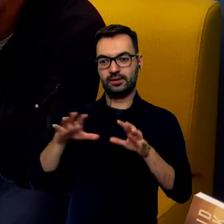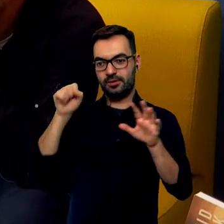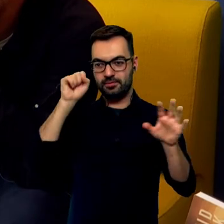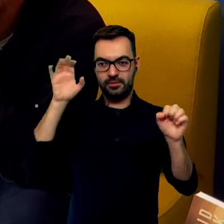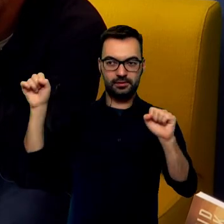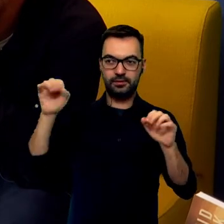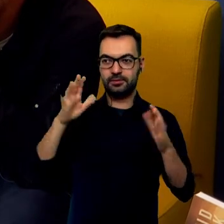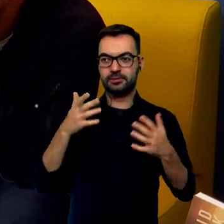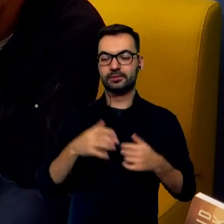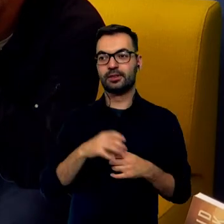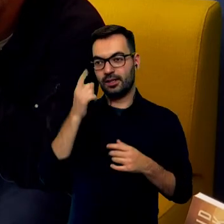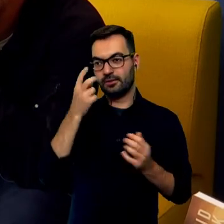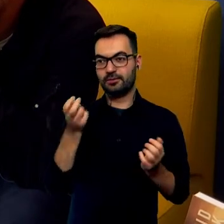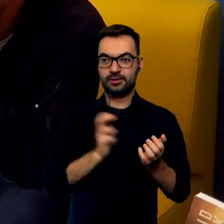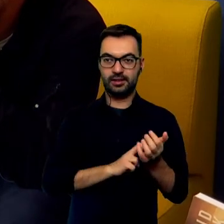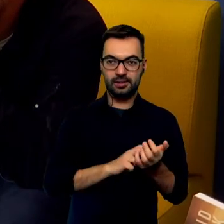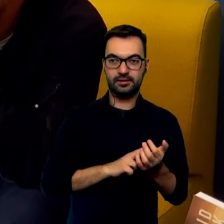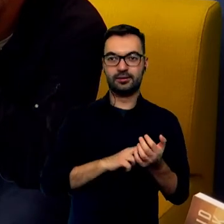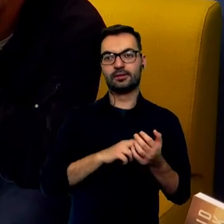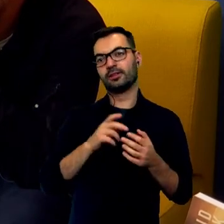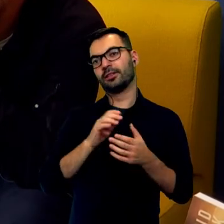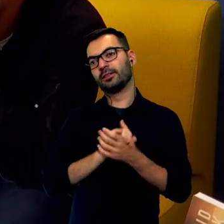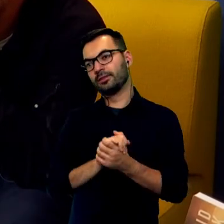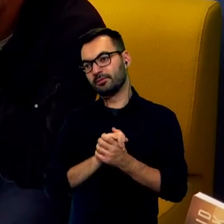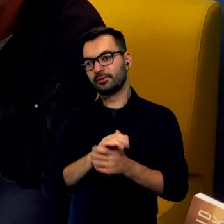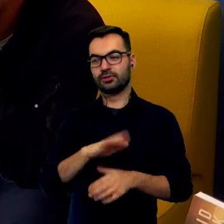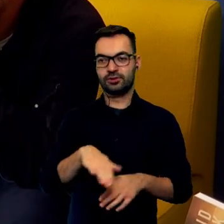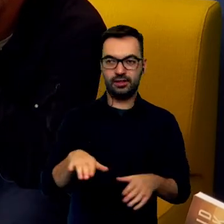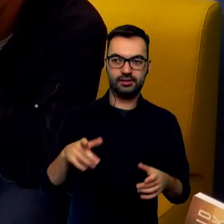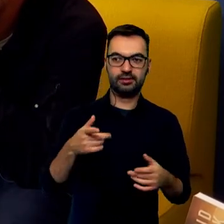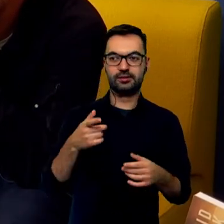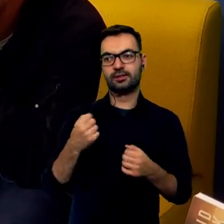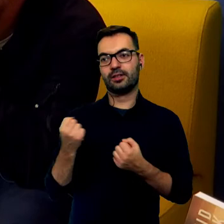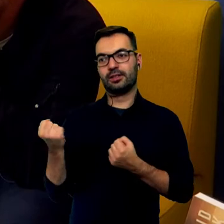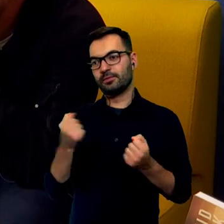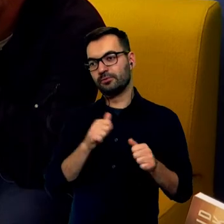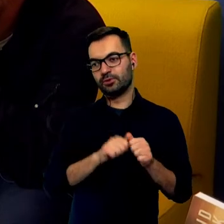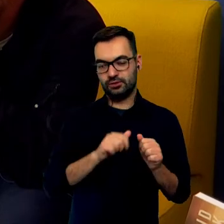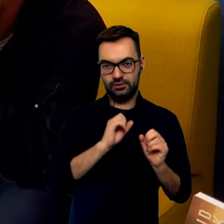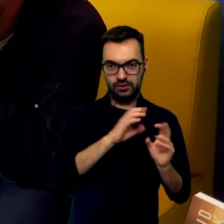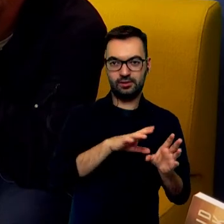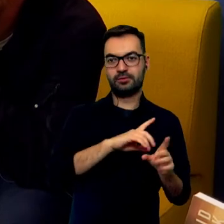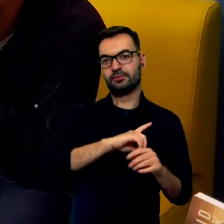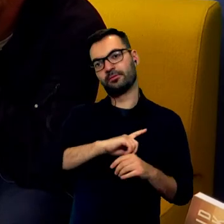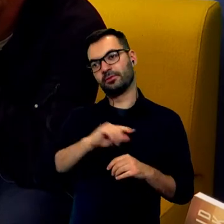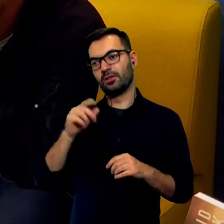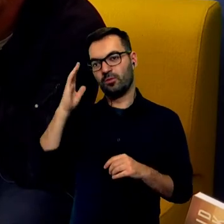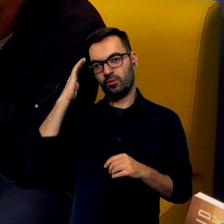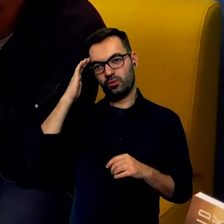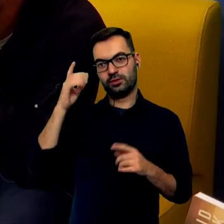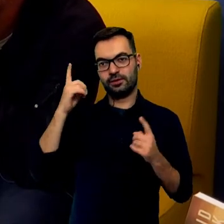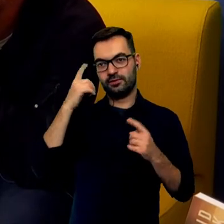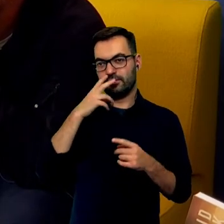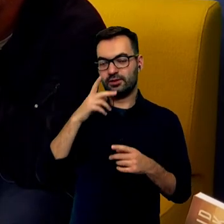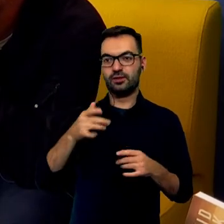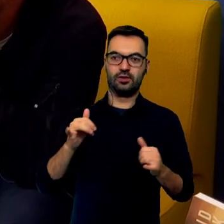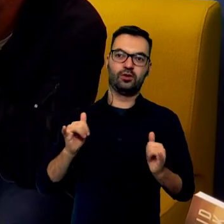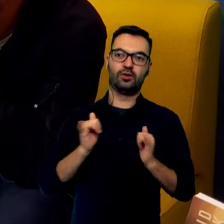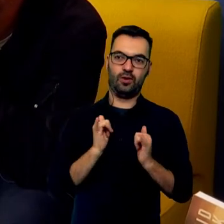bodźce, czyli wstaję rano, żegnam się z dziećmi, czy zawożę do przedszkola, czyli mózg odbiera coś